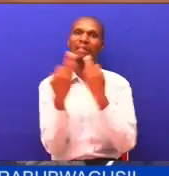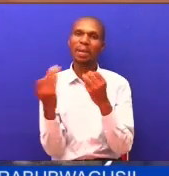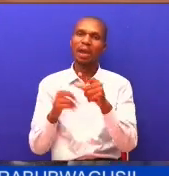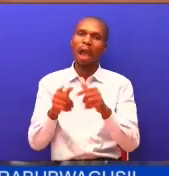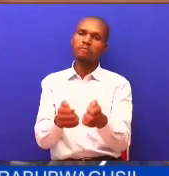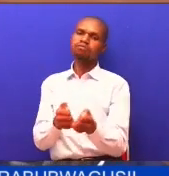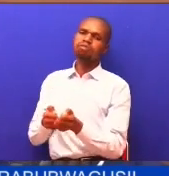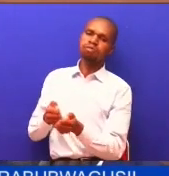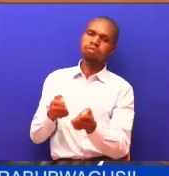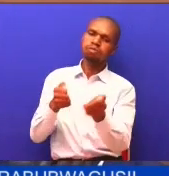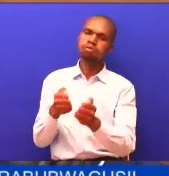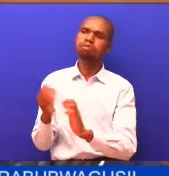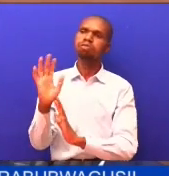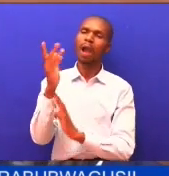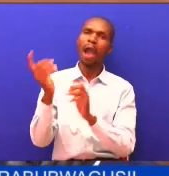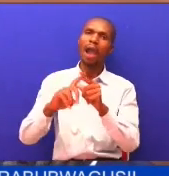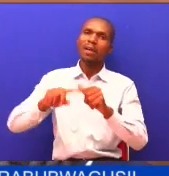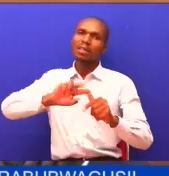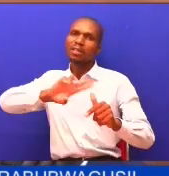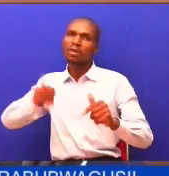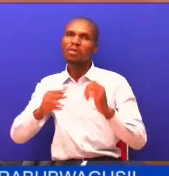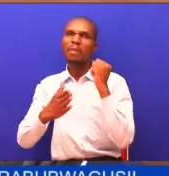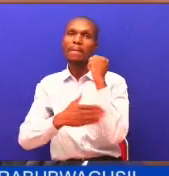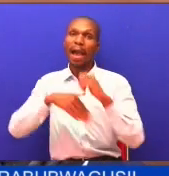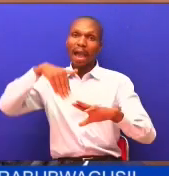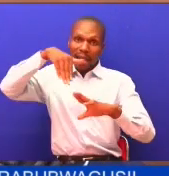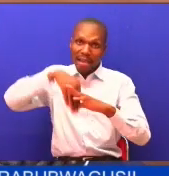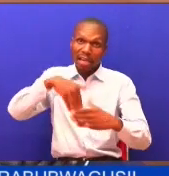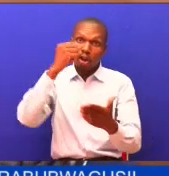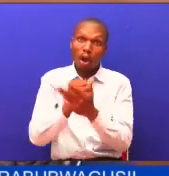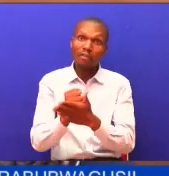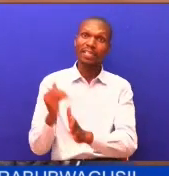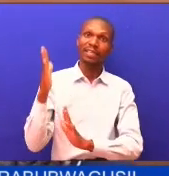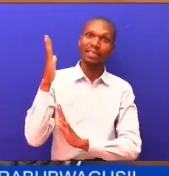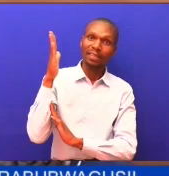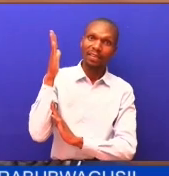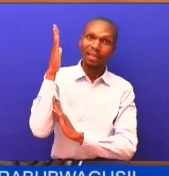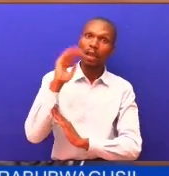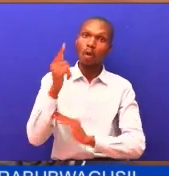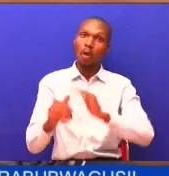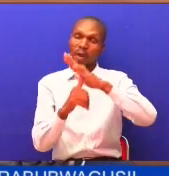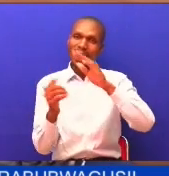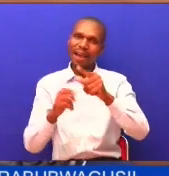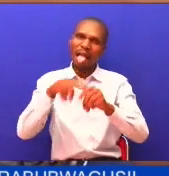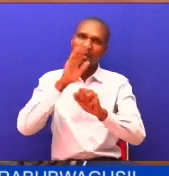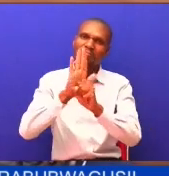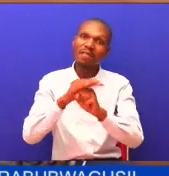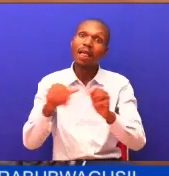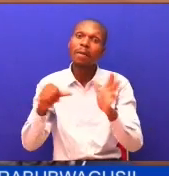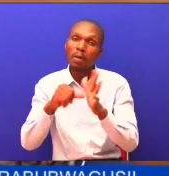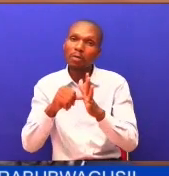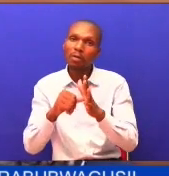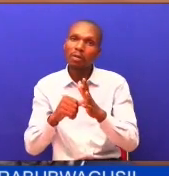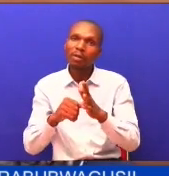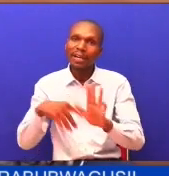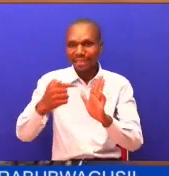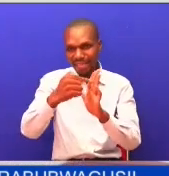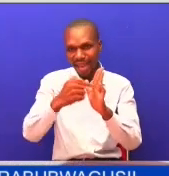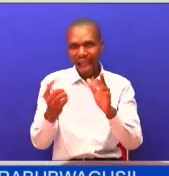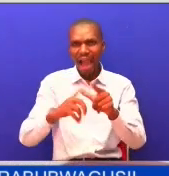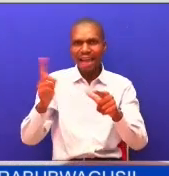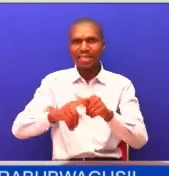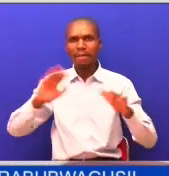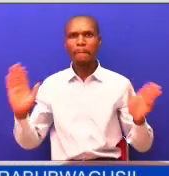emete. Kutumeka bube abo obisa beserikali ya county ya Kisii abubalense ya ye egati ya yande. Umswado yu ni gubigitwe